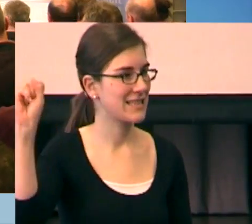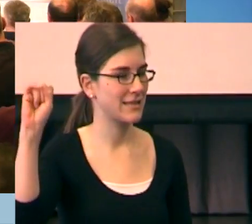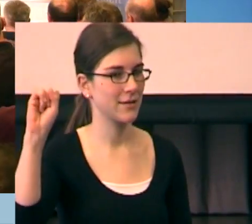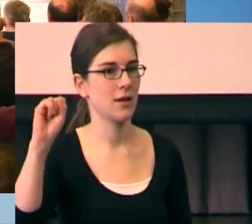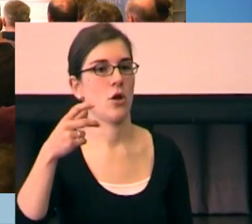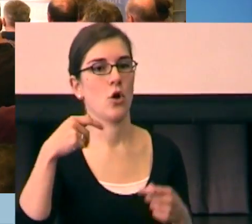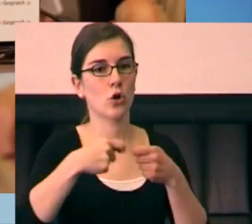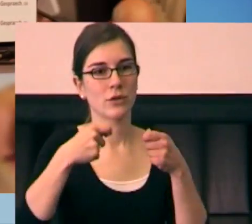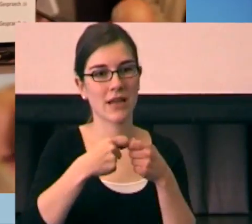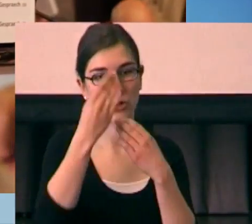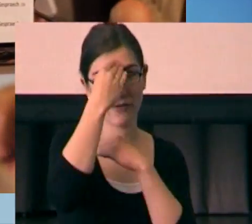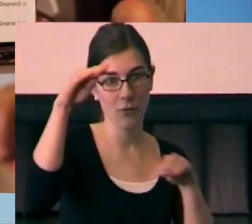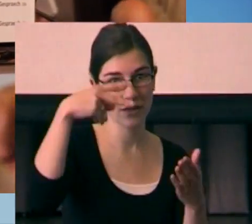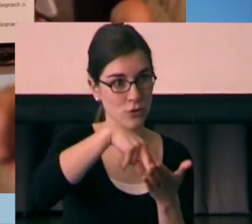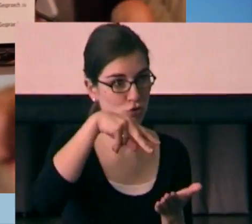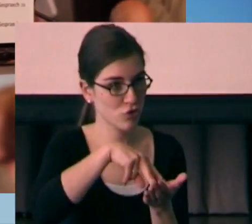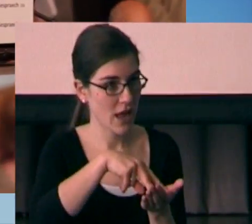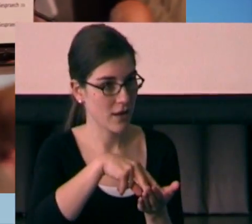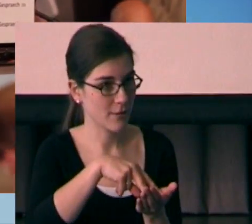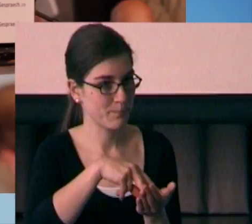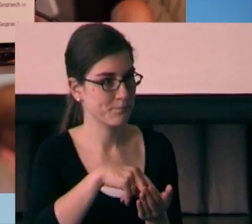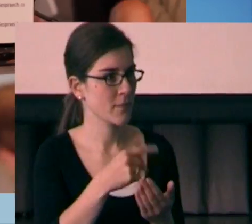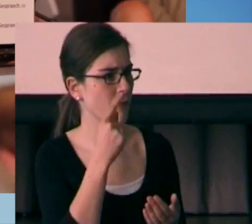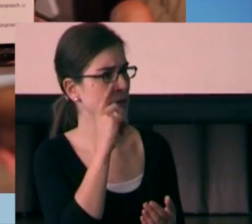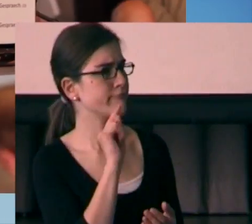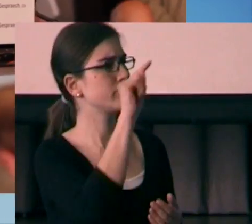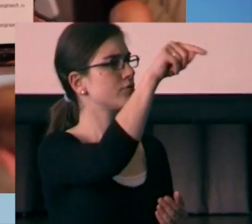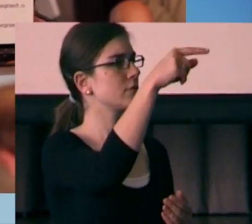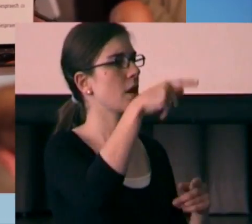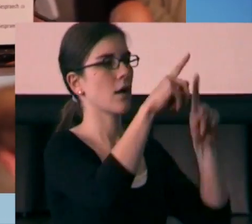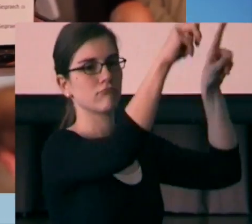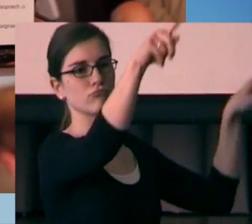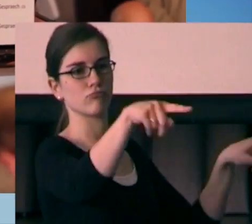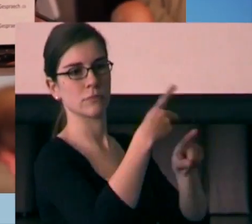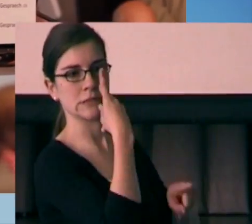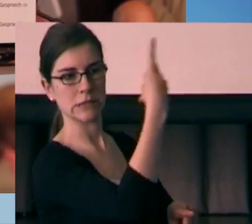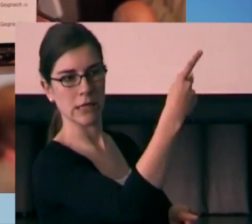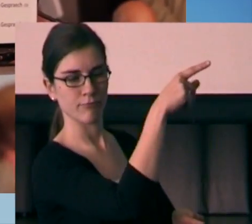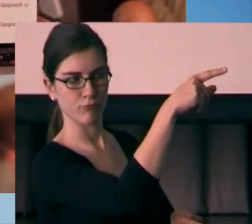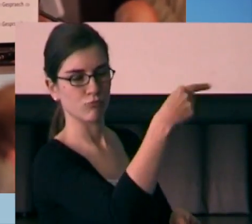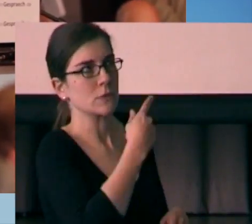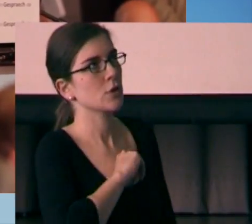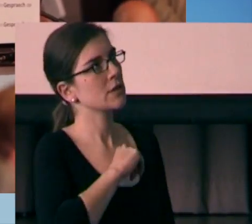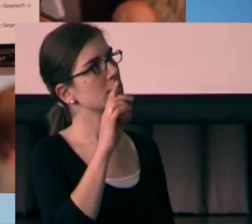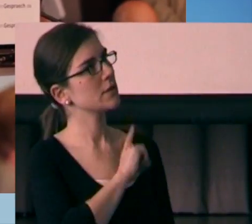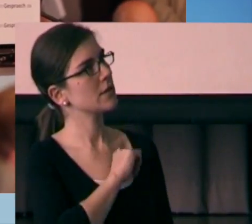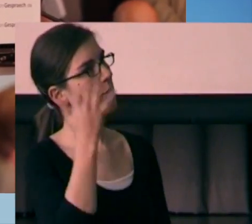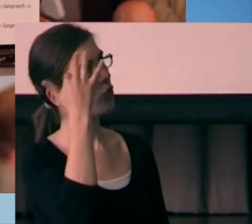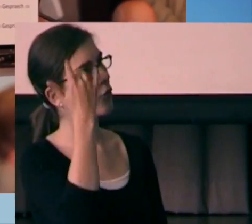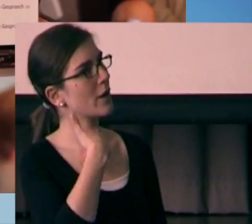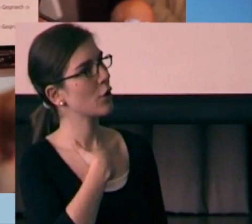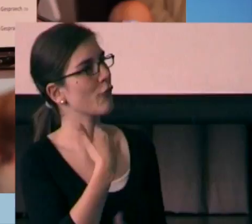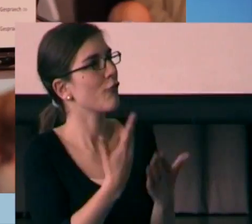für Selbsthilfegruppen. Wenn Sie herausgehen, werden Sie ein Flipchart finden und ich habe mir gedacht, dass wir der KISS eine